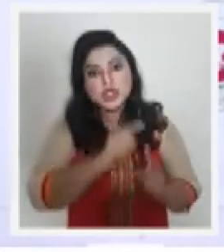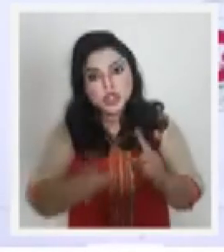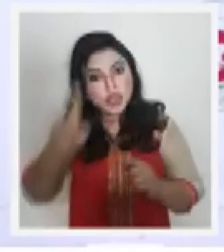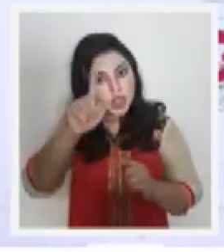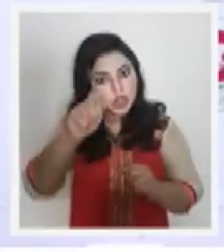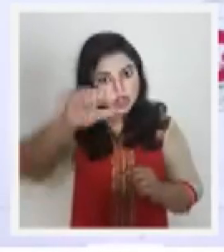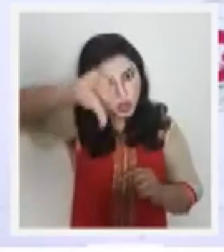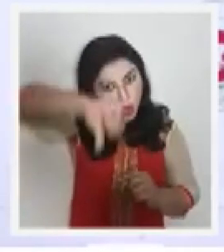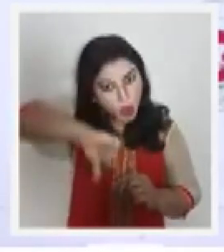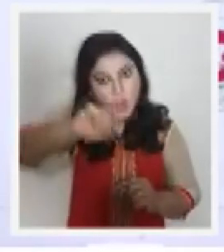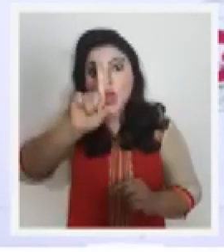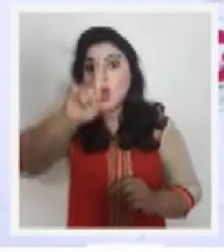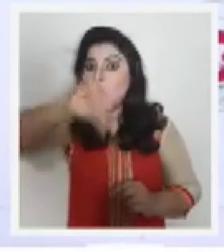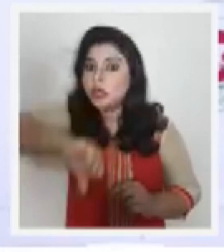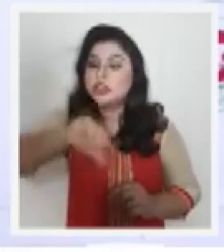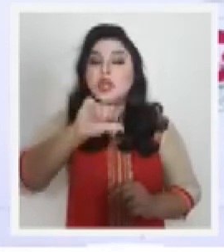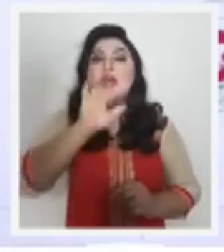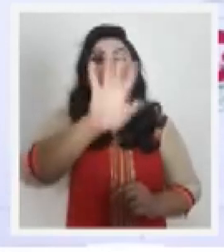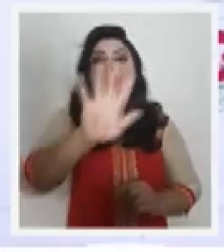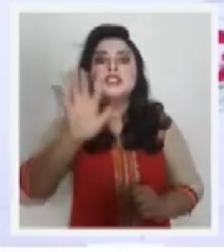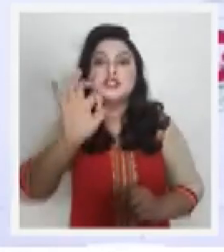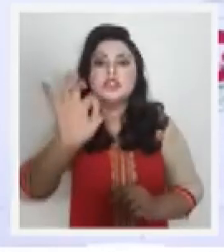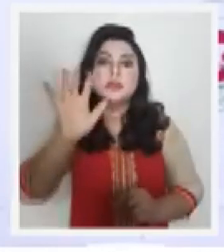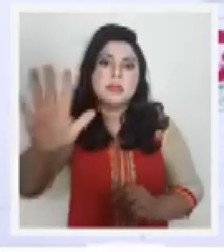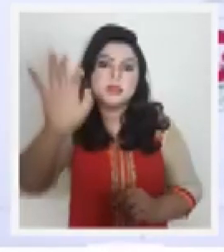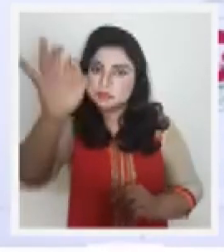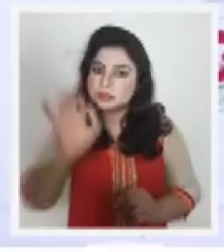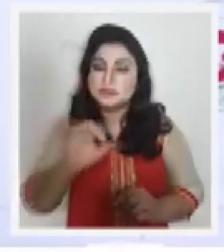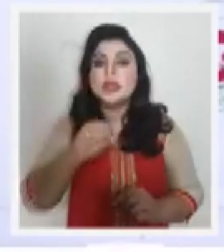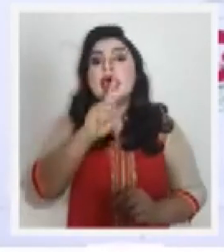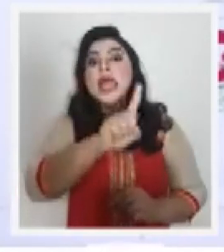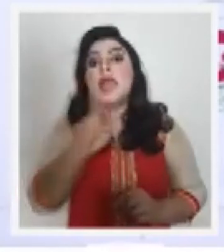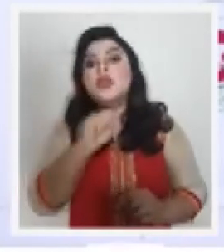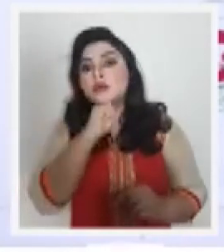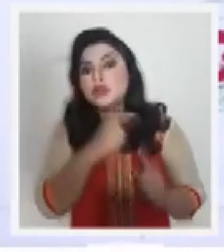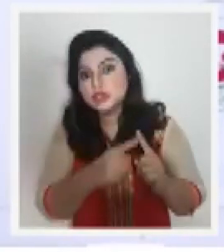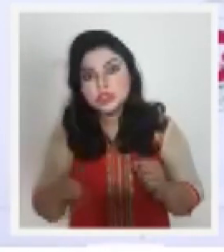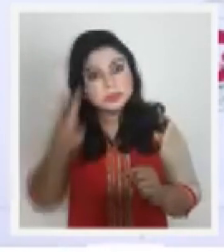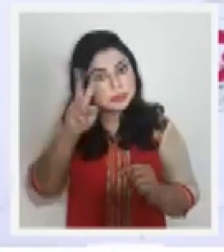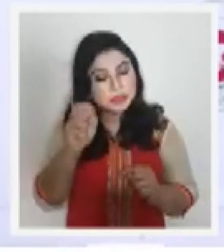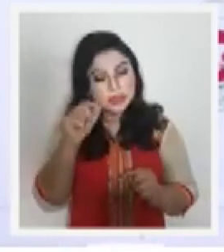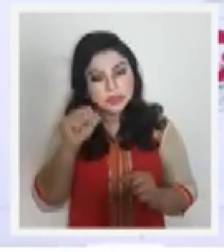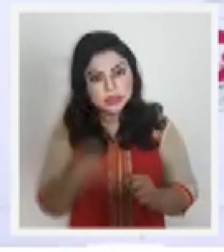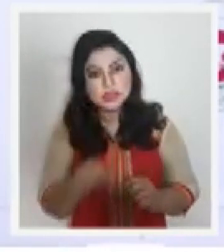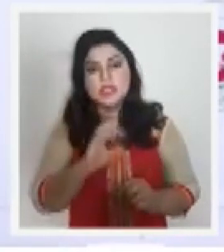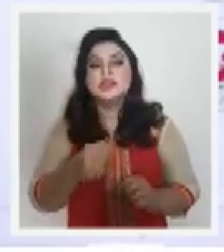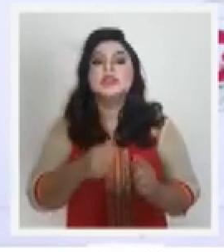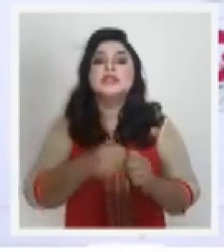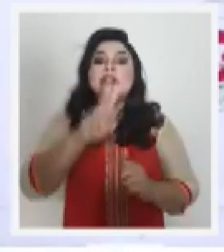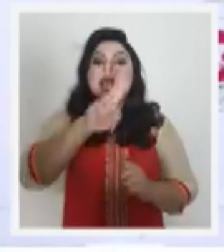পর্যন্ত বয়স বিবেচনায় মৃতের সংখ্যা এবং শতকরা হার 0 থেকে 10 বছরের 19 জন,